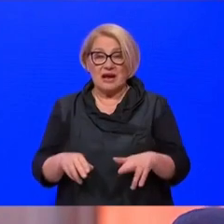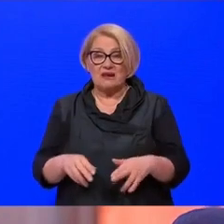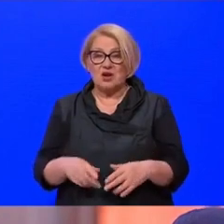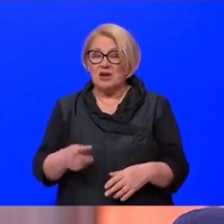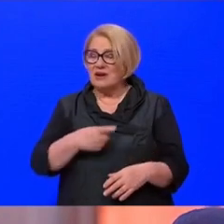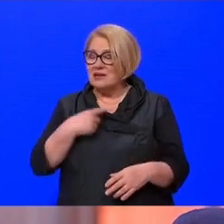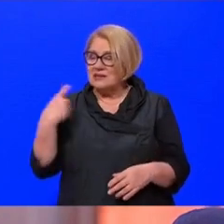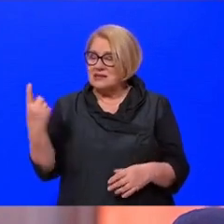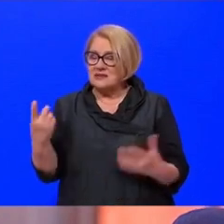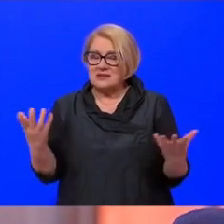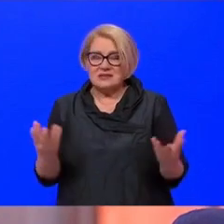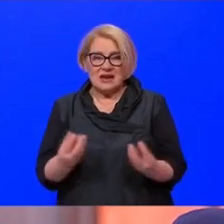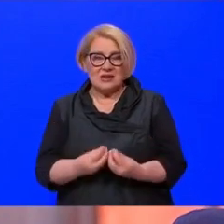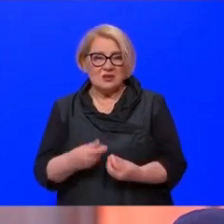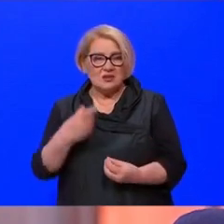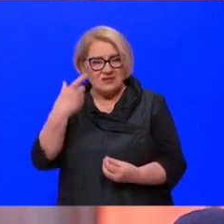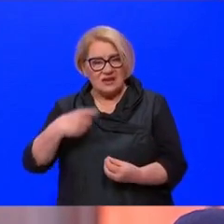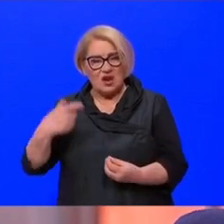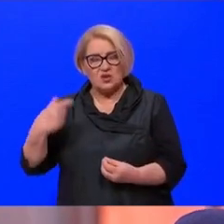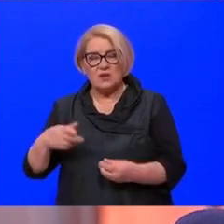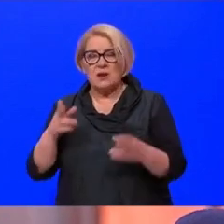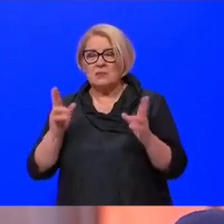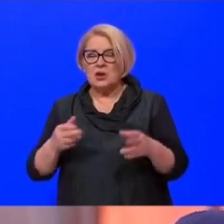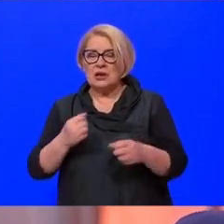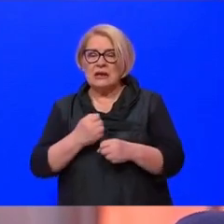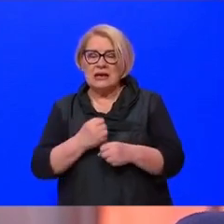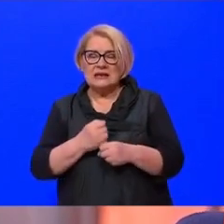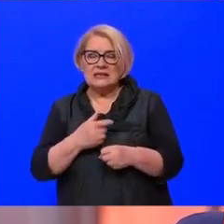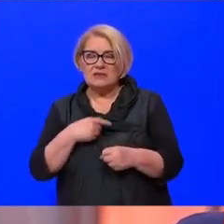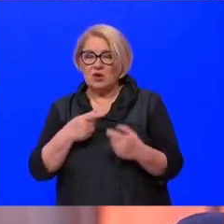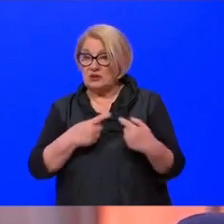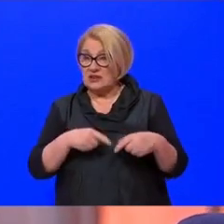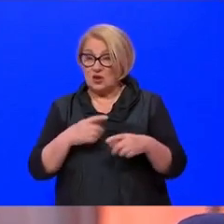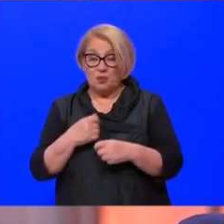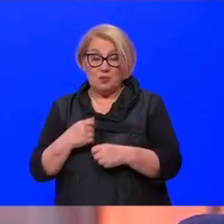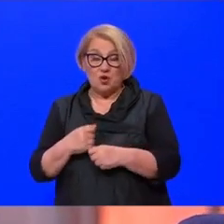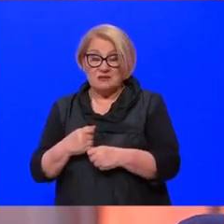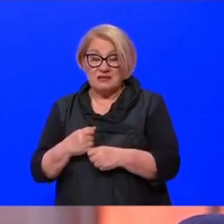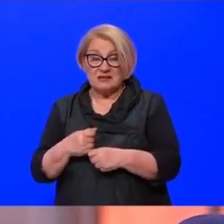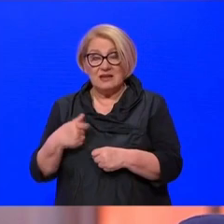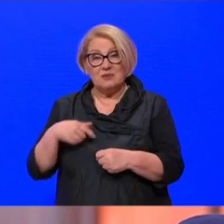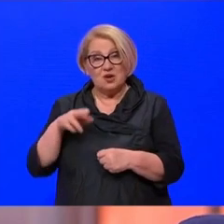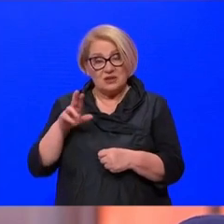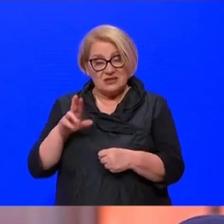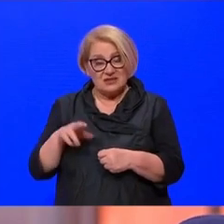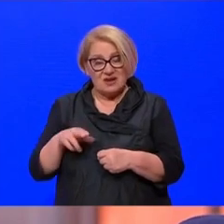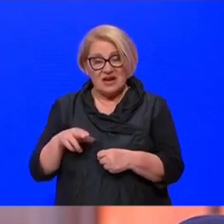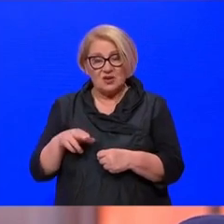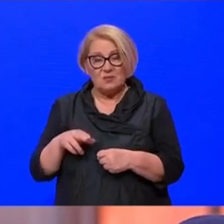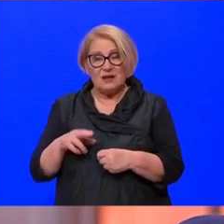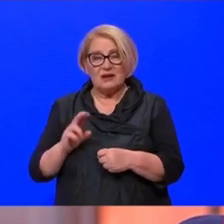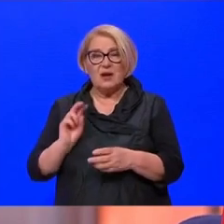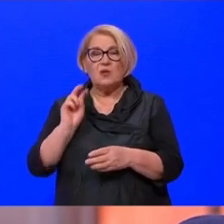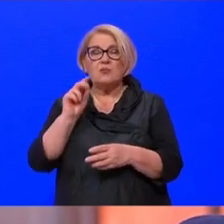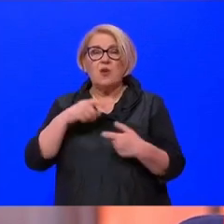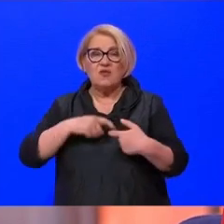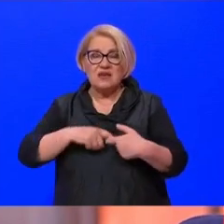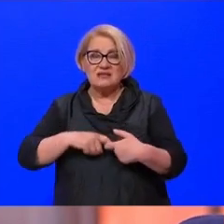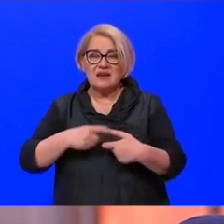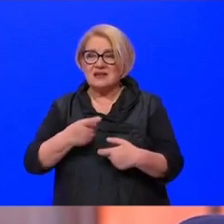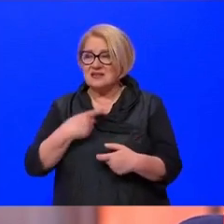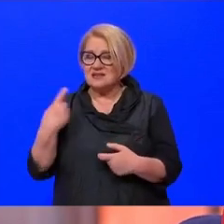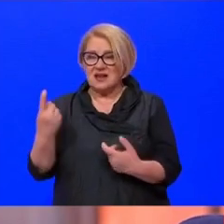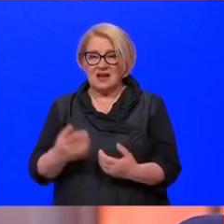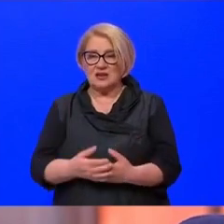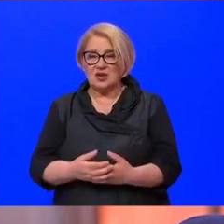svi zajedno, svaki od nas mora odraditi svoj dio posla da bi oni uistinu bili u inkluziji zajedno s nama i